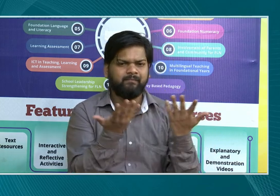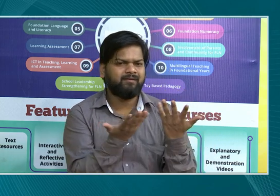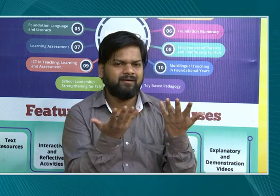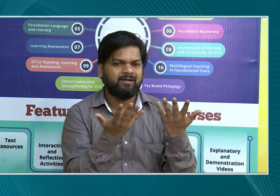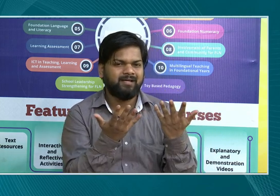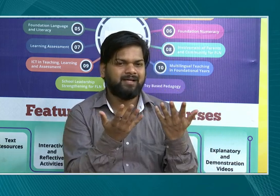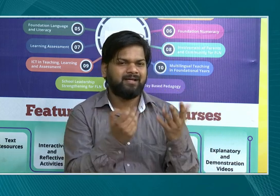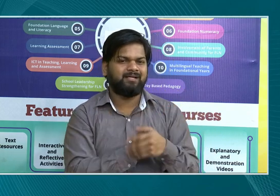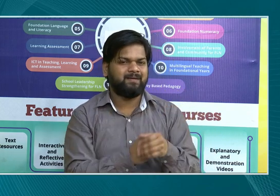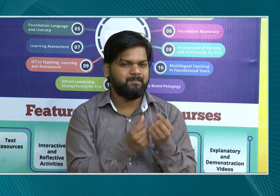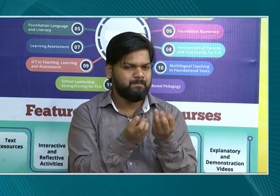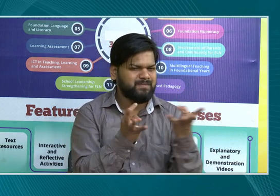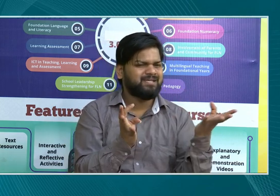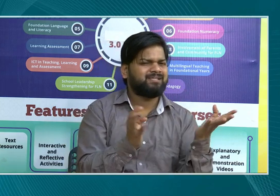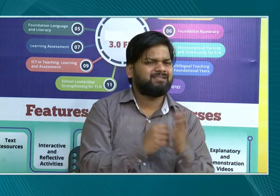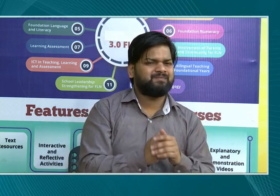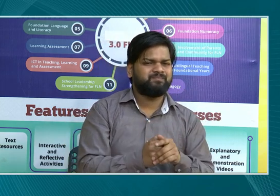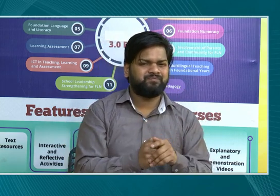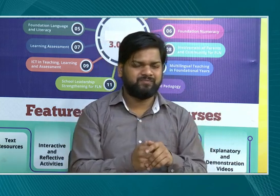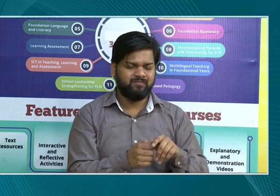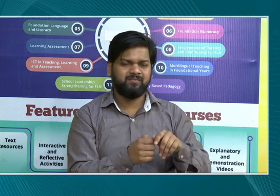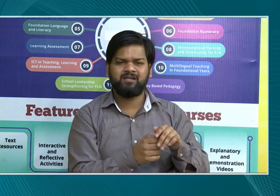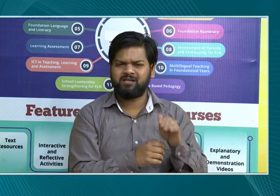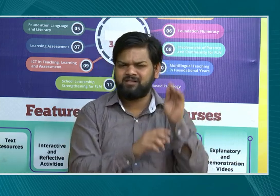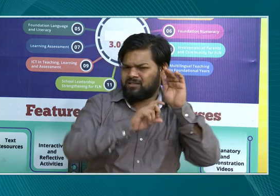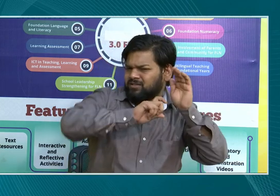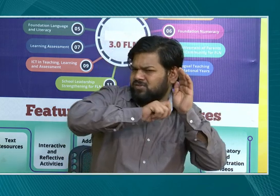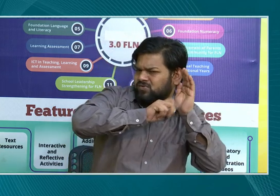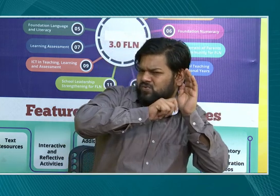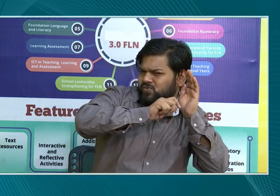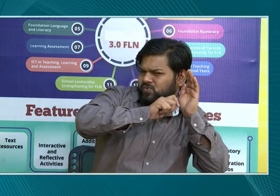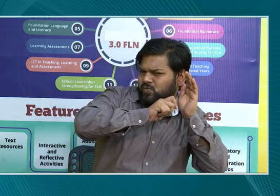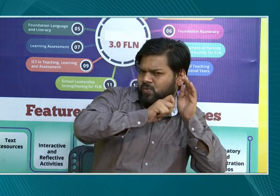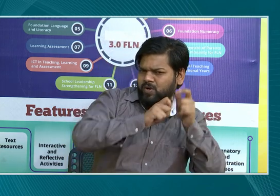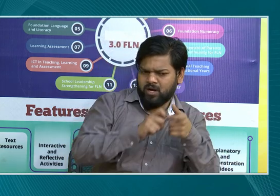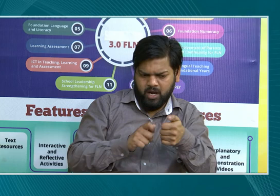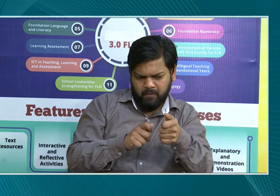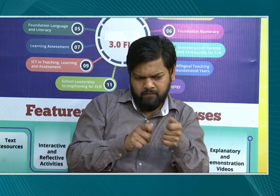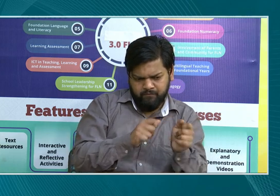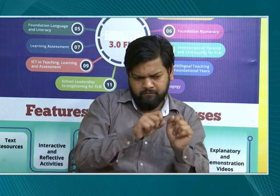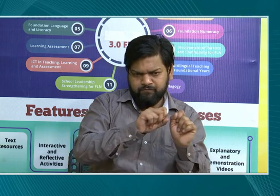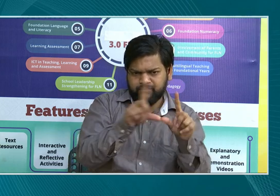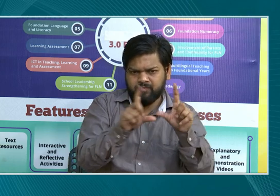और भाषा में किस तरह का उतार-चढ़ाव यह सब रखा जाता है